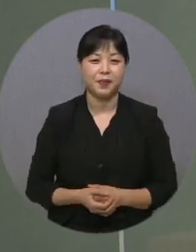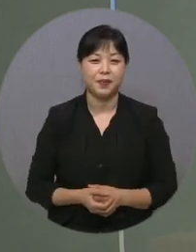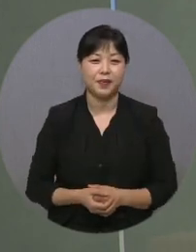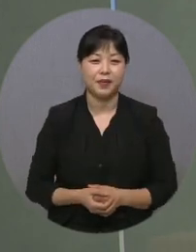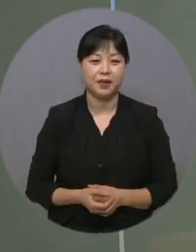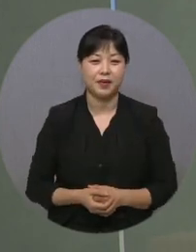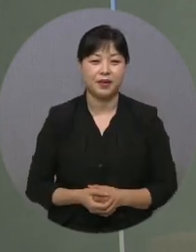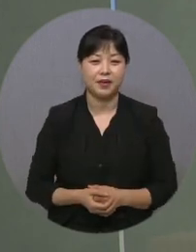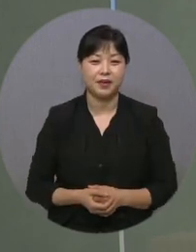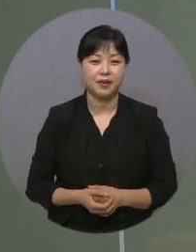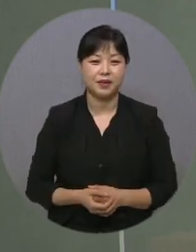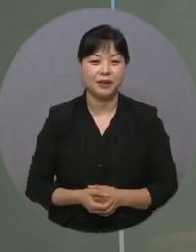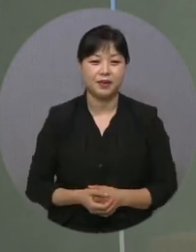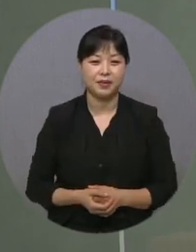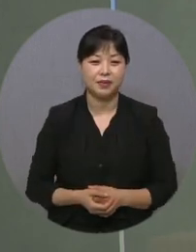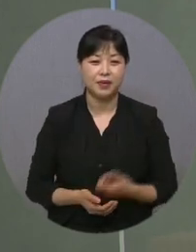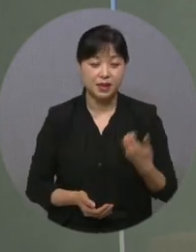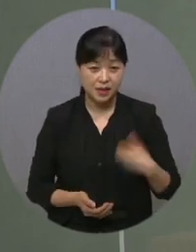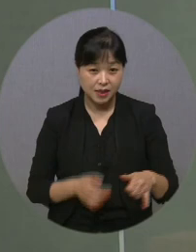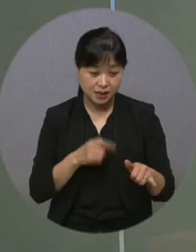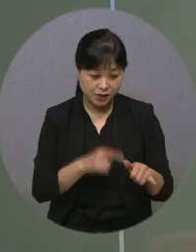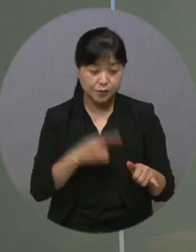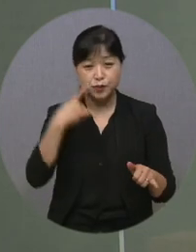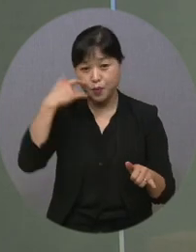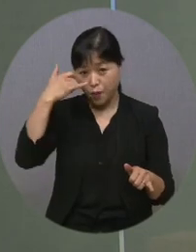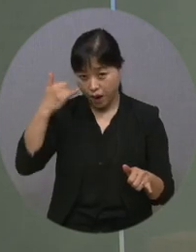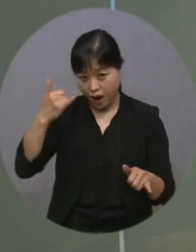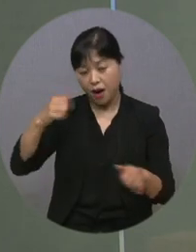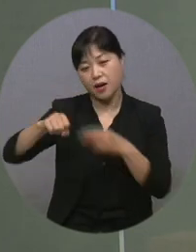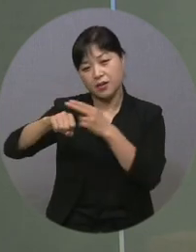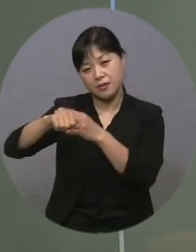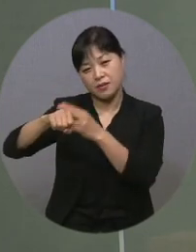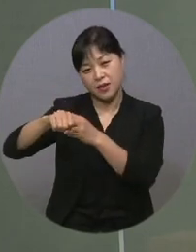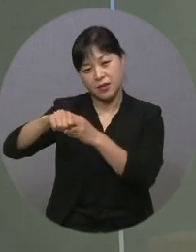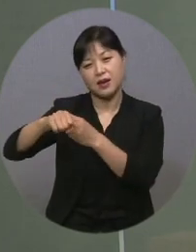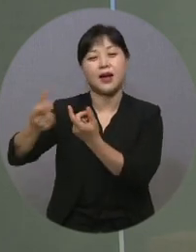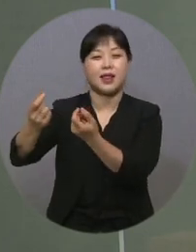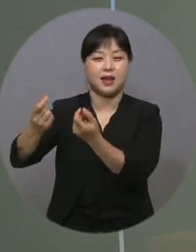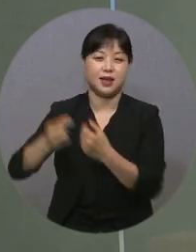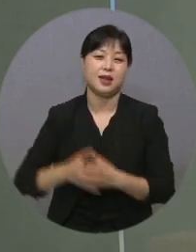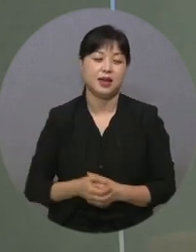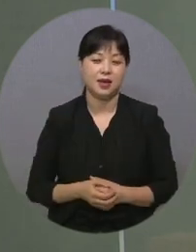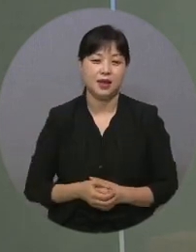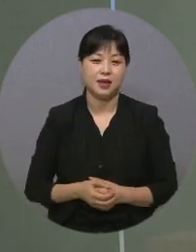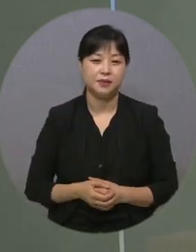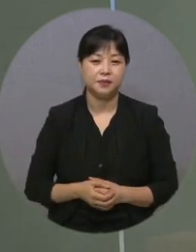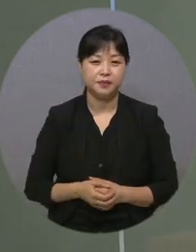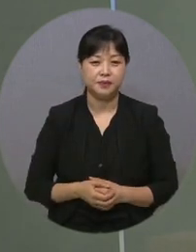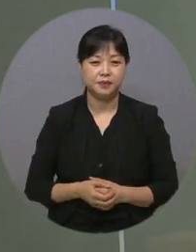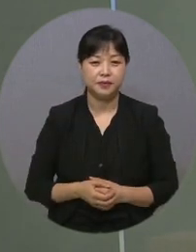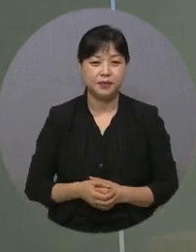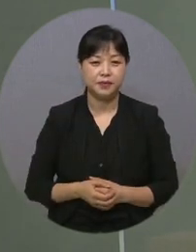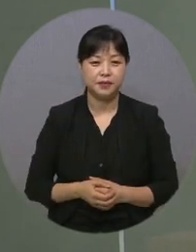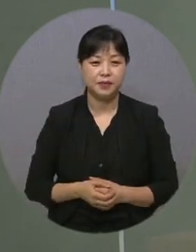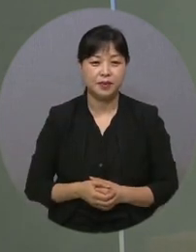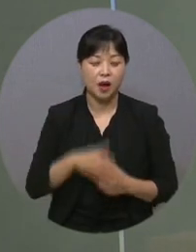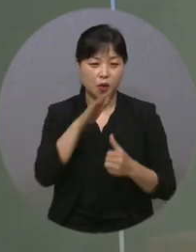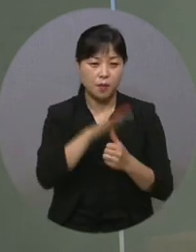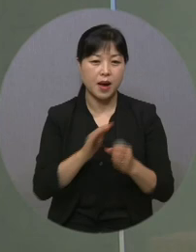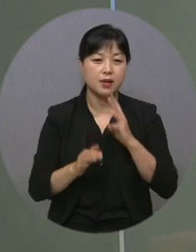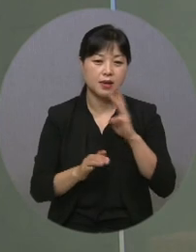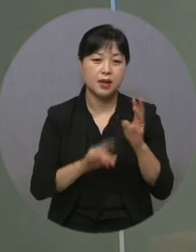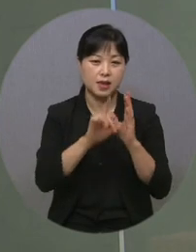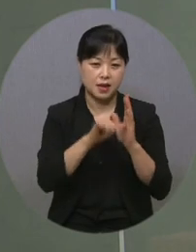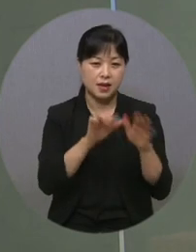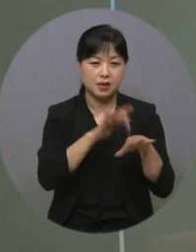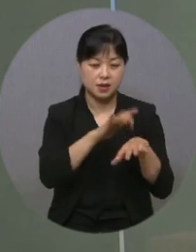자식은 부모가 교사다 이런 얘기를 합니다. 어렸을 때 3살